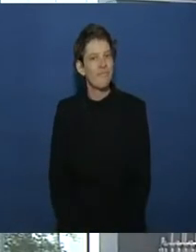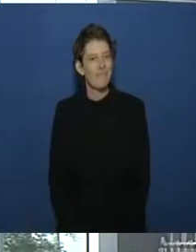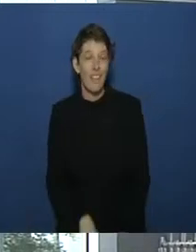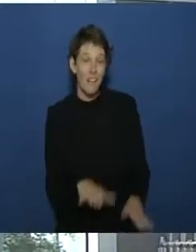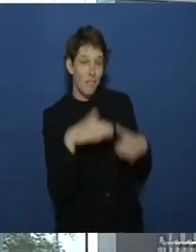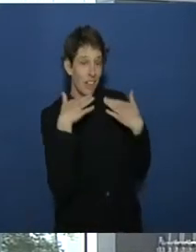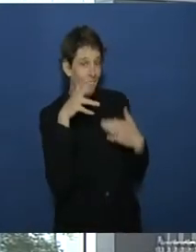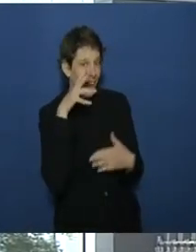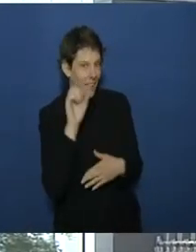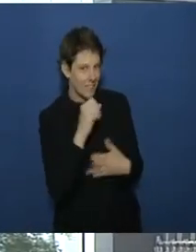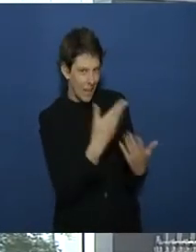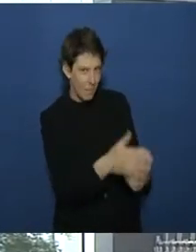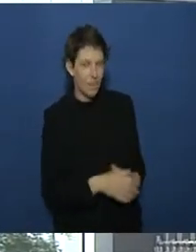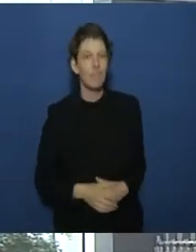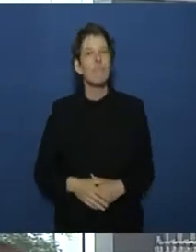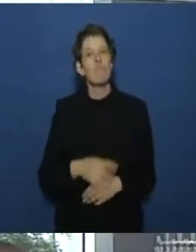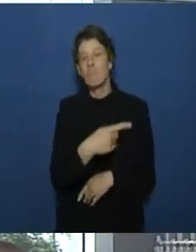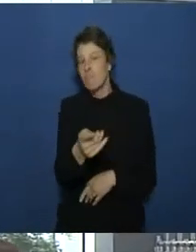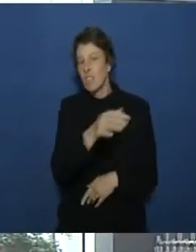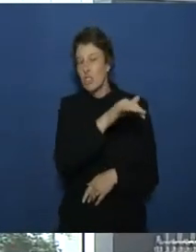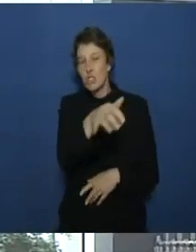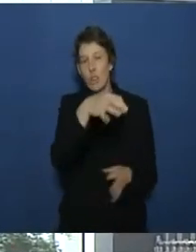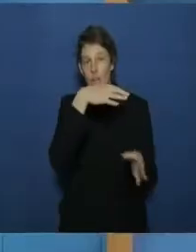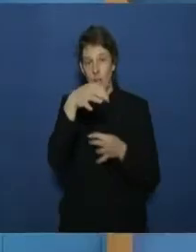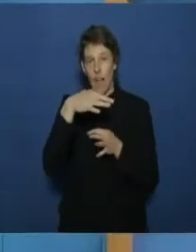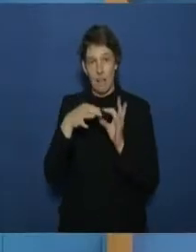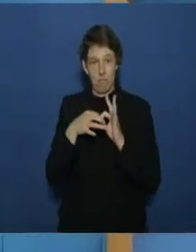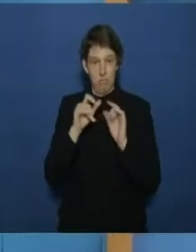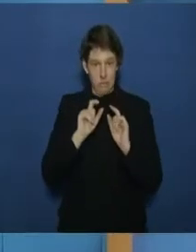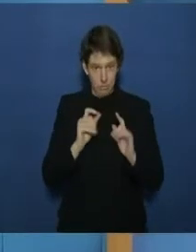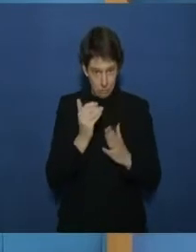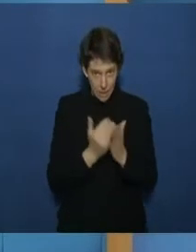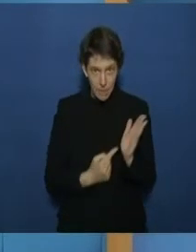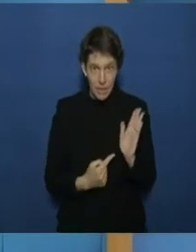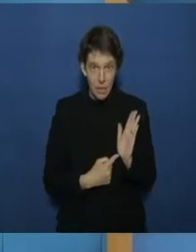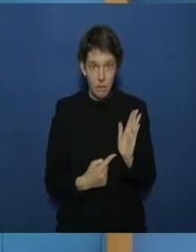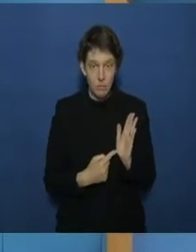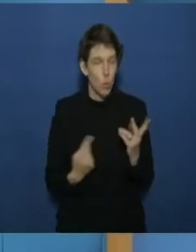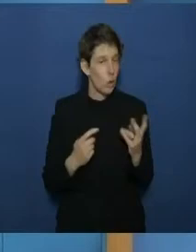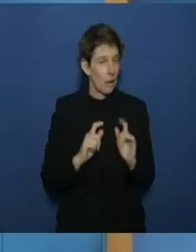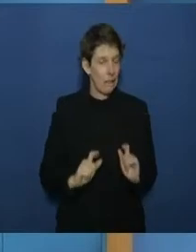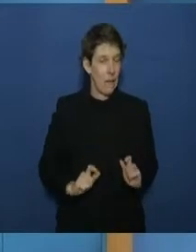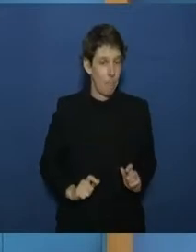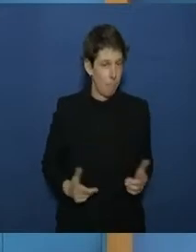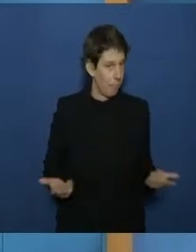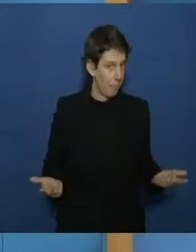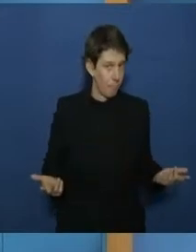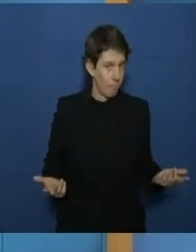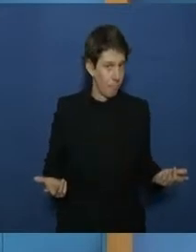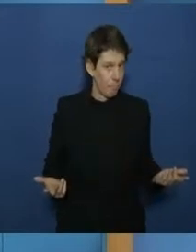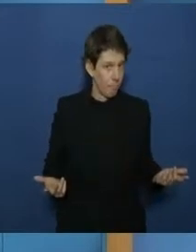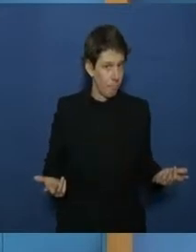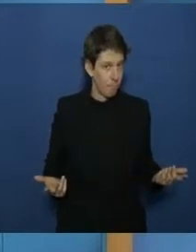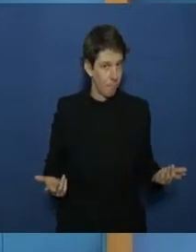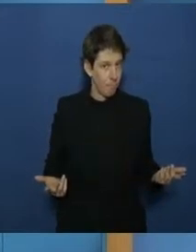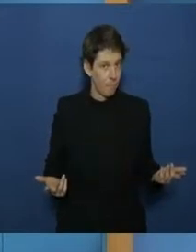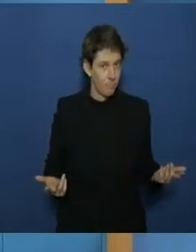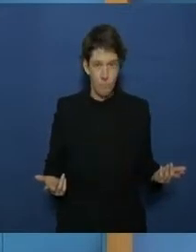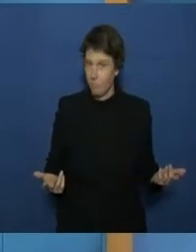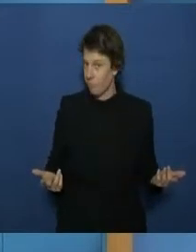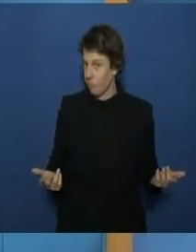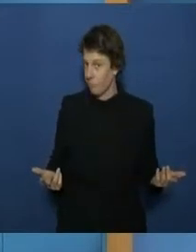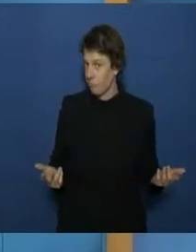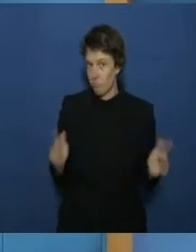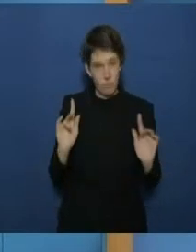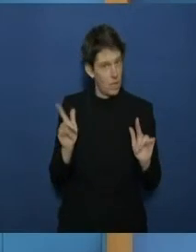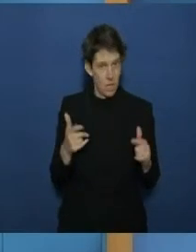Vielen Dank, Herr Seibert. Gibt es Fragen zu den Terminen oder den Themen der Termine? Das